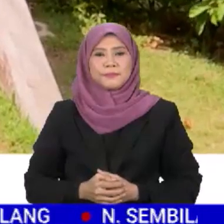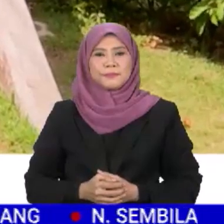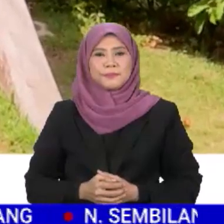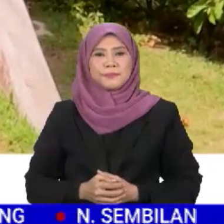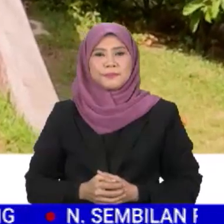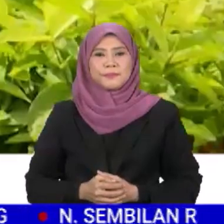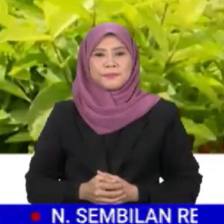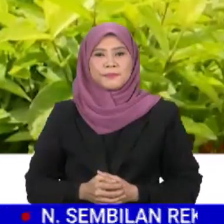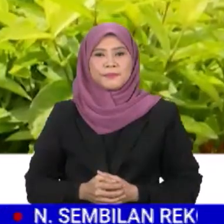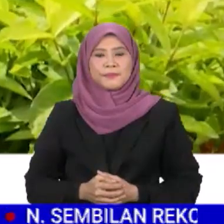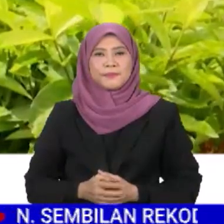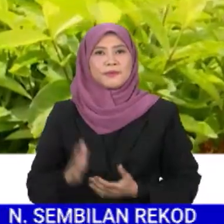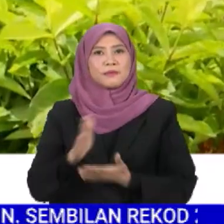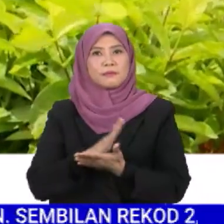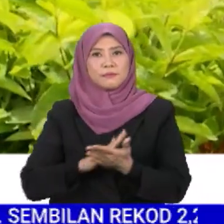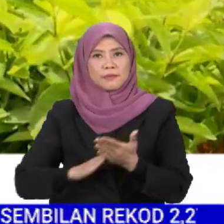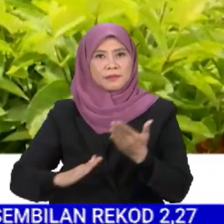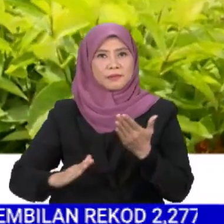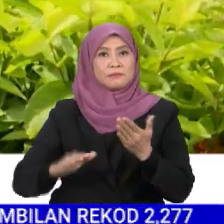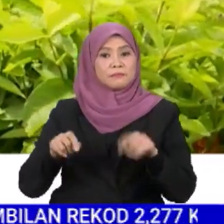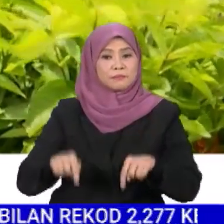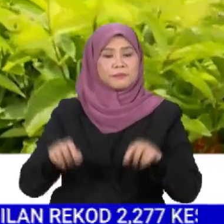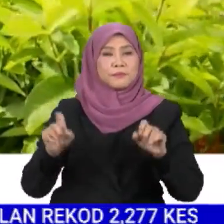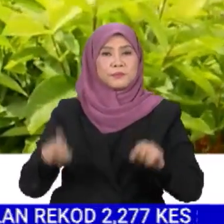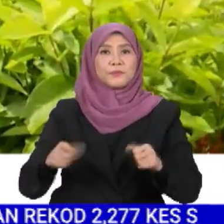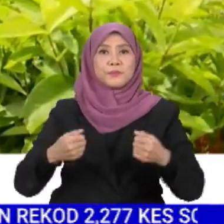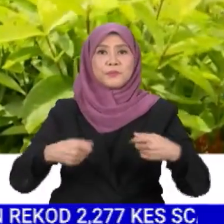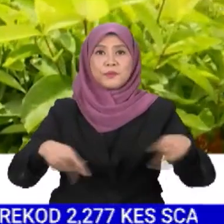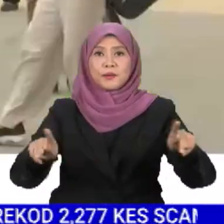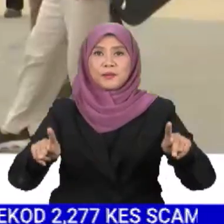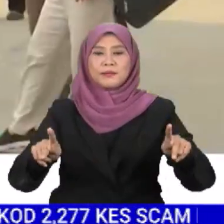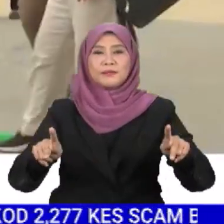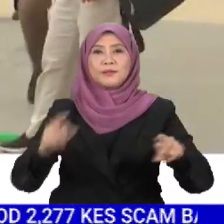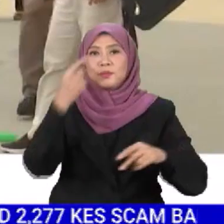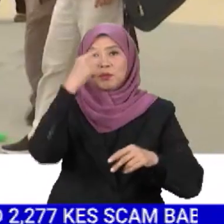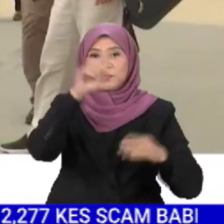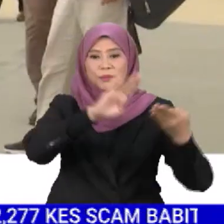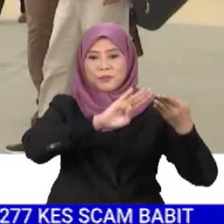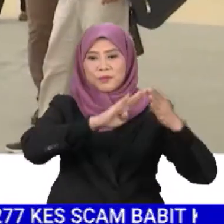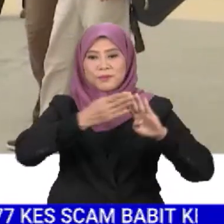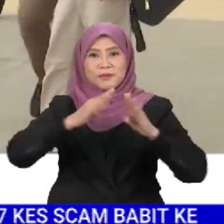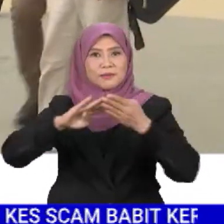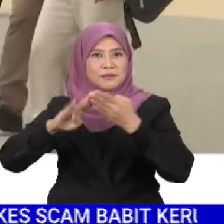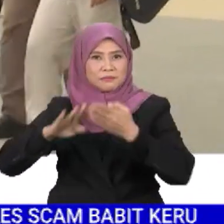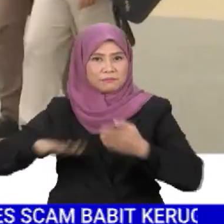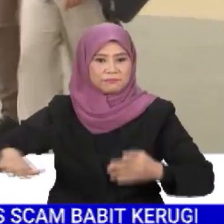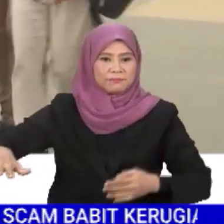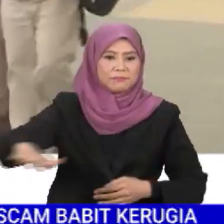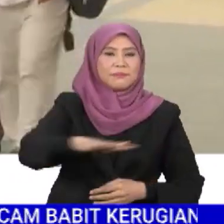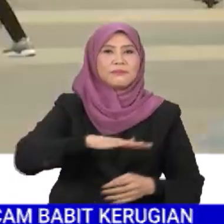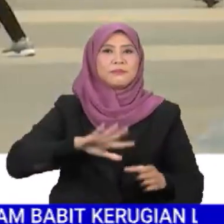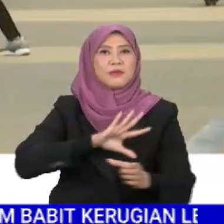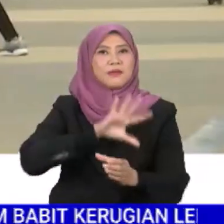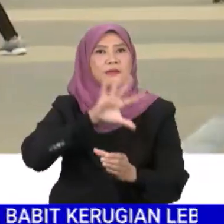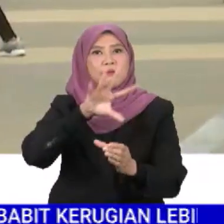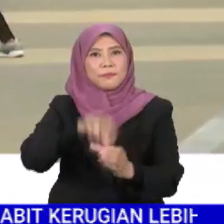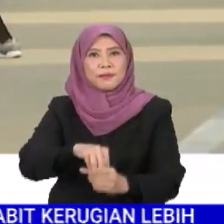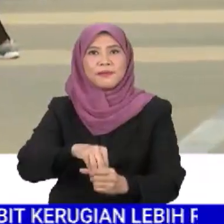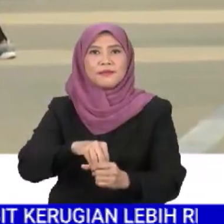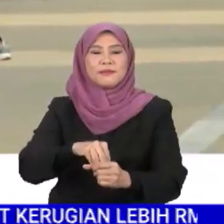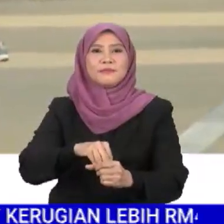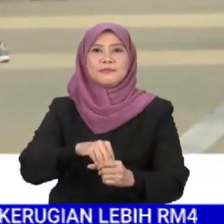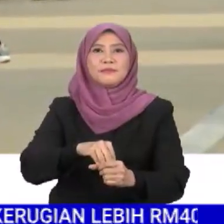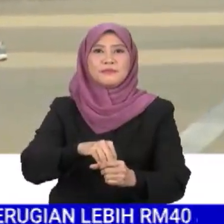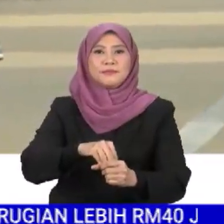itu, sektor ini perlu menyediakan ruang dan peluang kepada komuniti setempat untuk terlibat secara